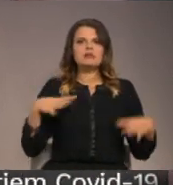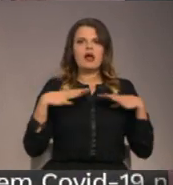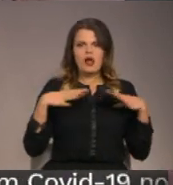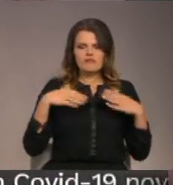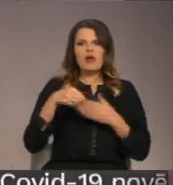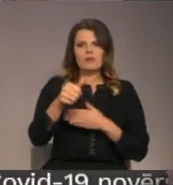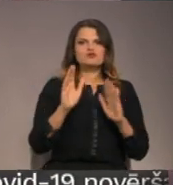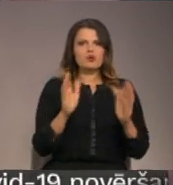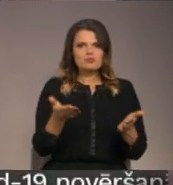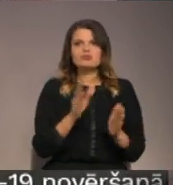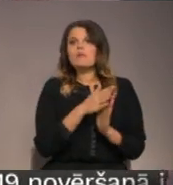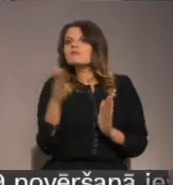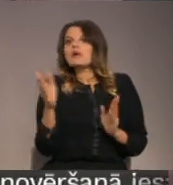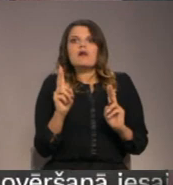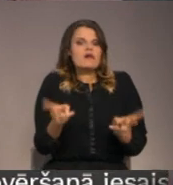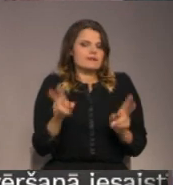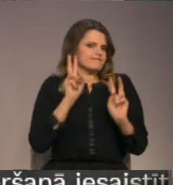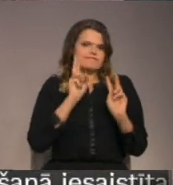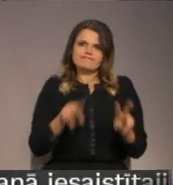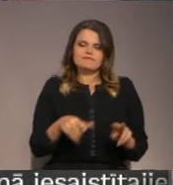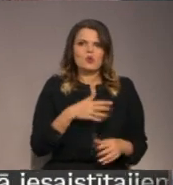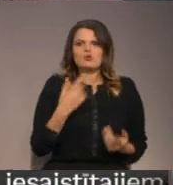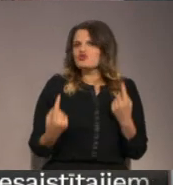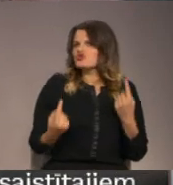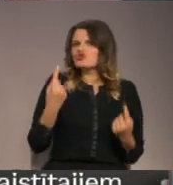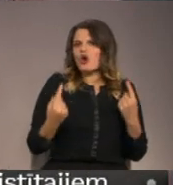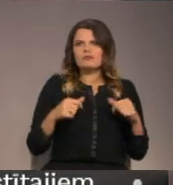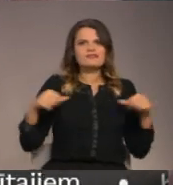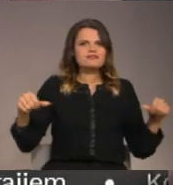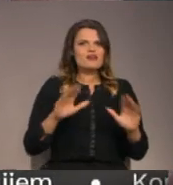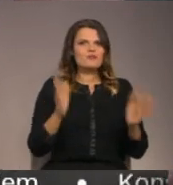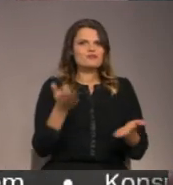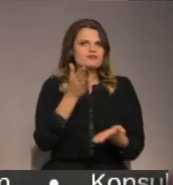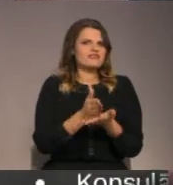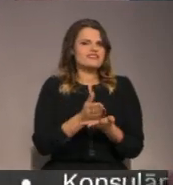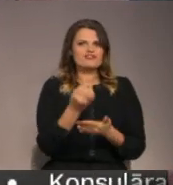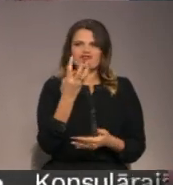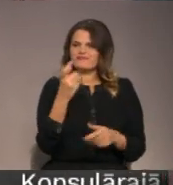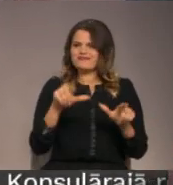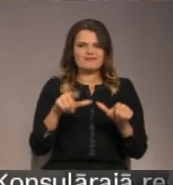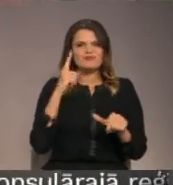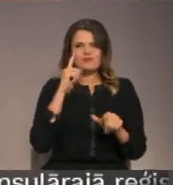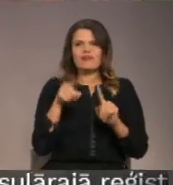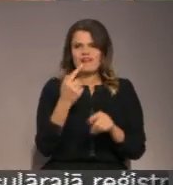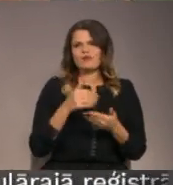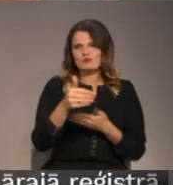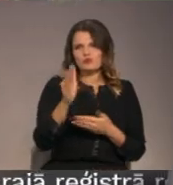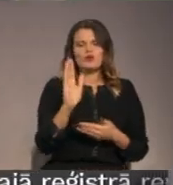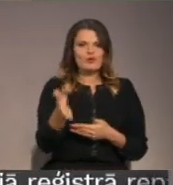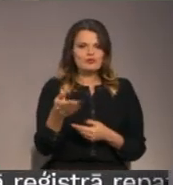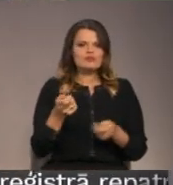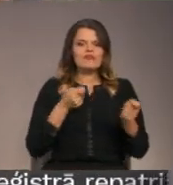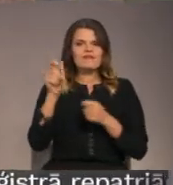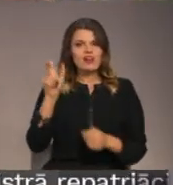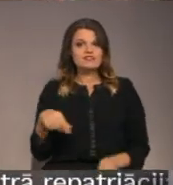atvaļinājumu apmaksāsim. Kas būs tālāk, nezinu. Ļoti šaubos, kā karantīna beigsies 14. aprīlī. Uzņēmuma